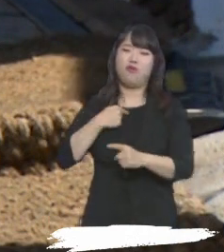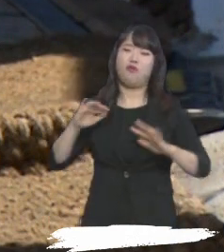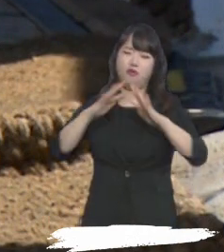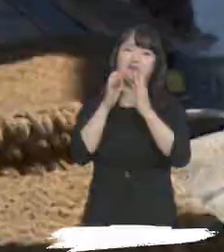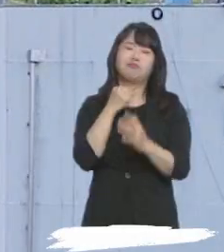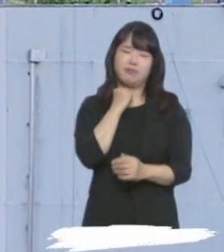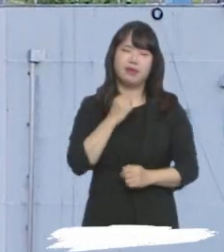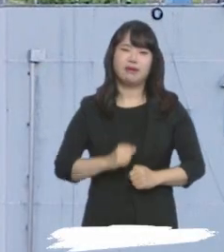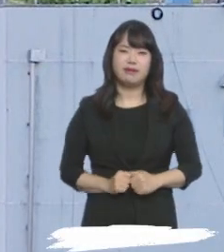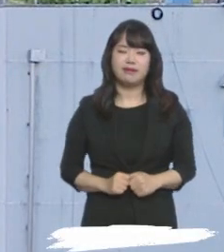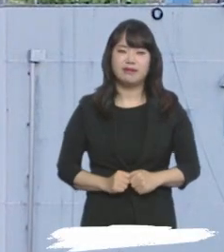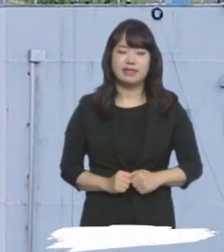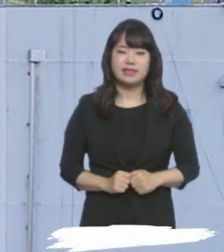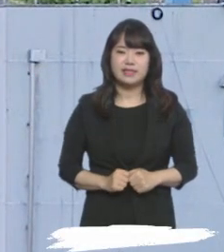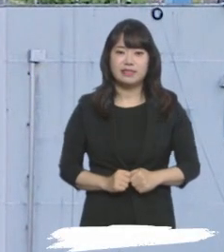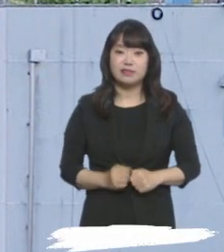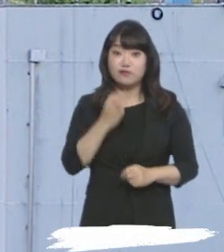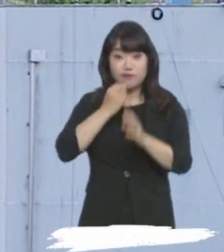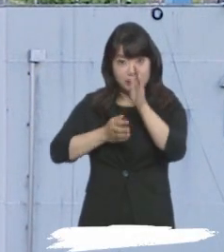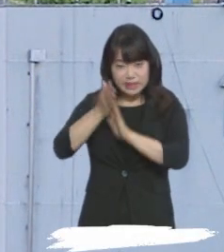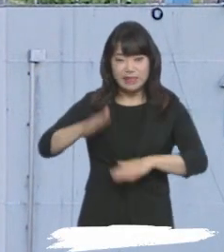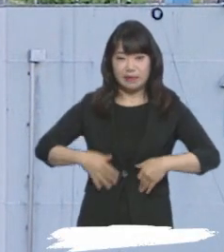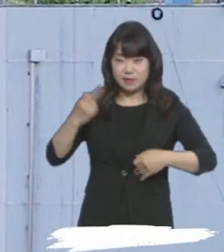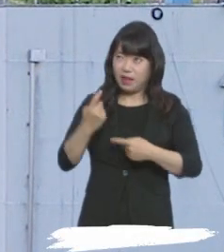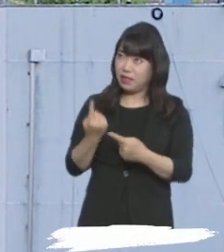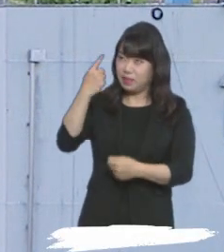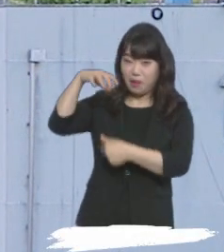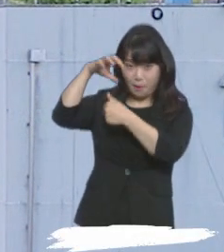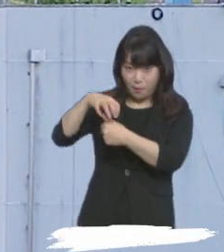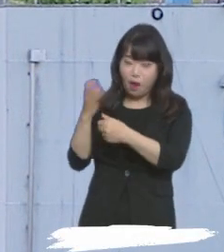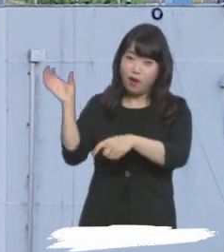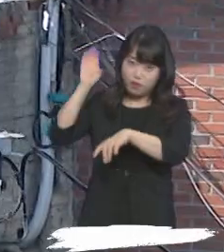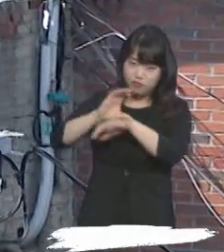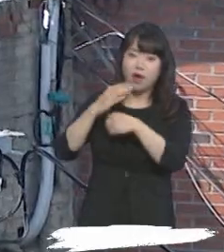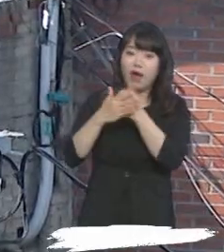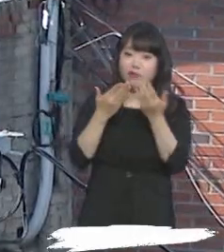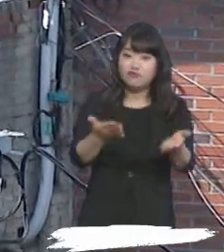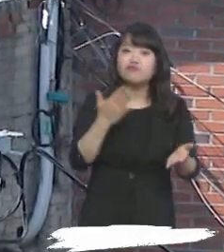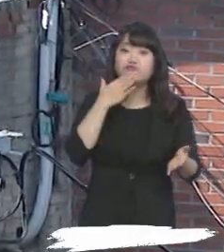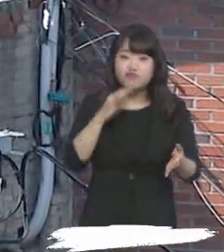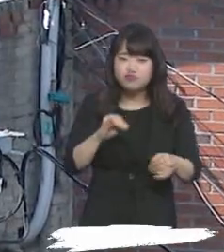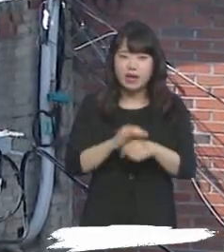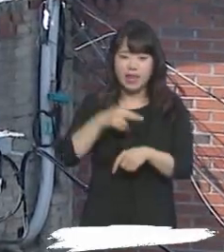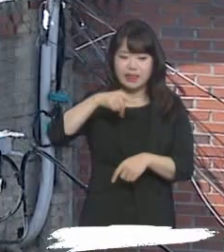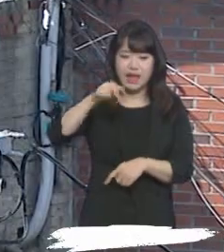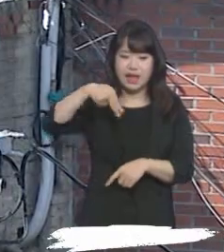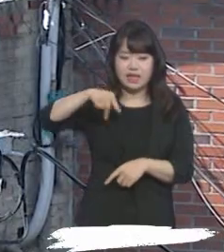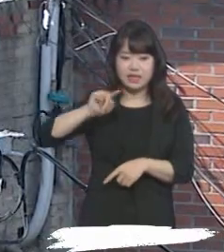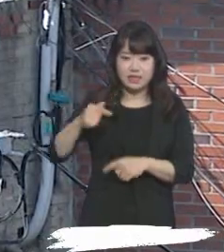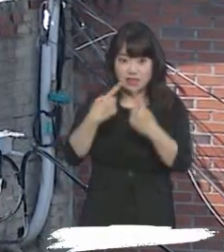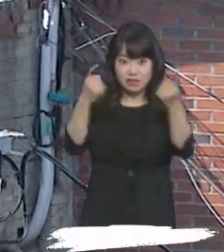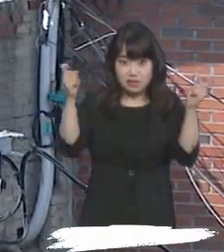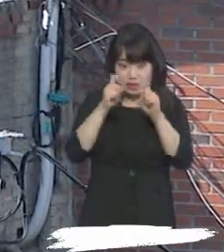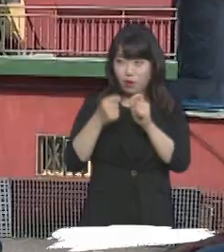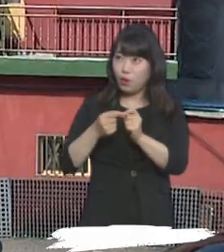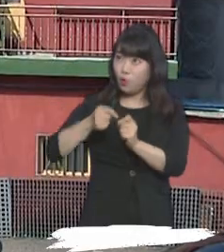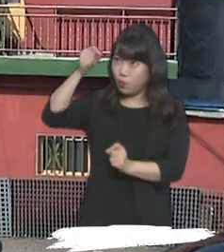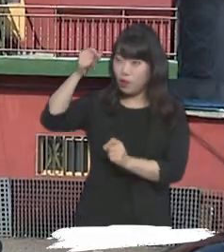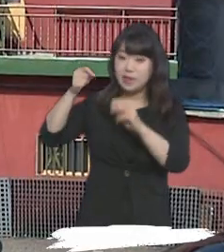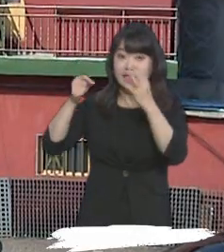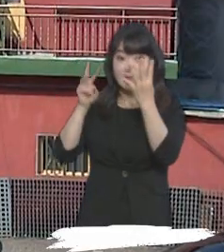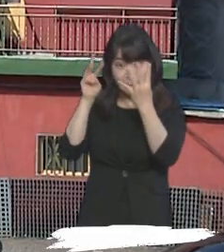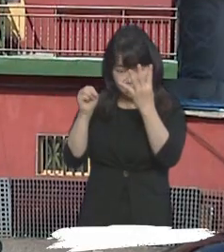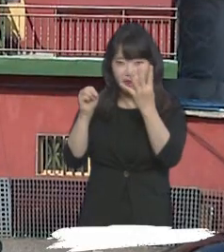좋겠어요. 서울시 남산 고도지구 추가 완화안에 따르면 다산 성곽길 도로에서 4m를 높인